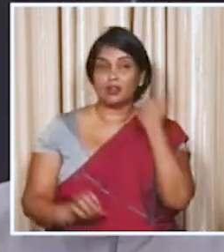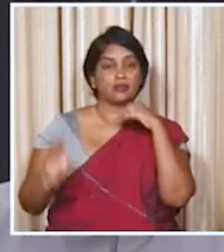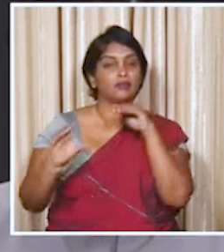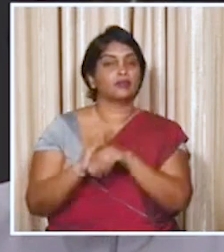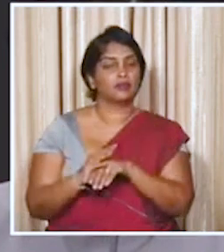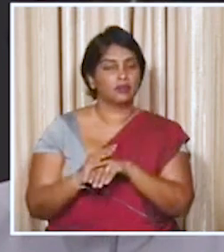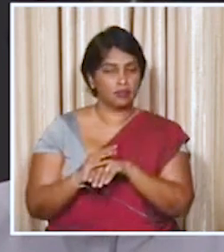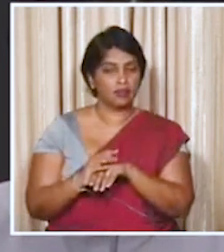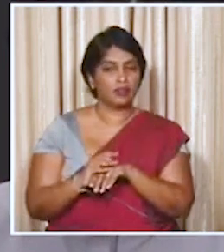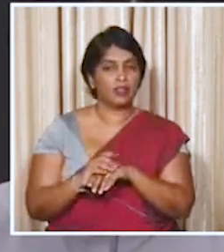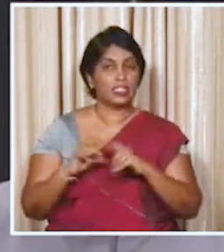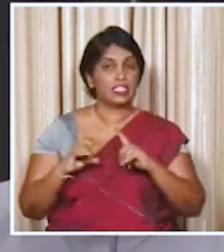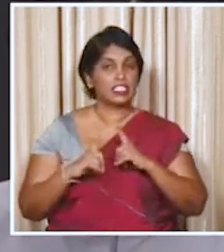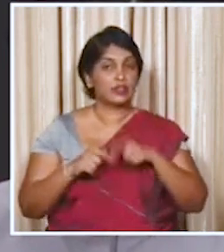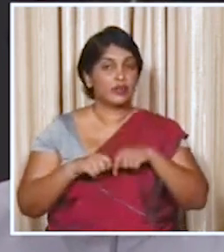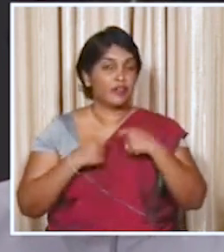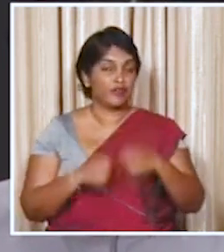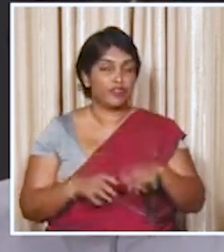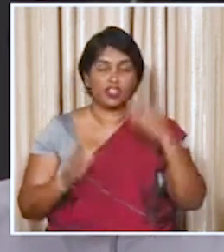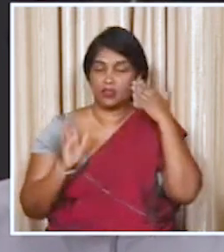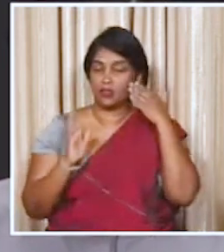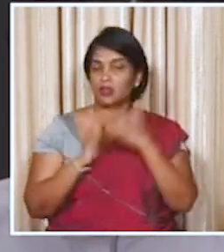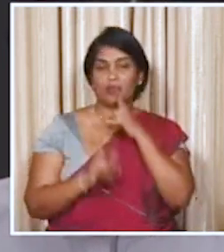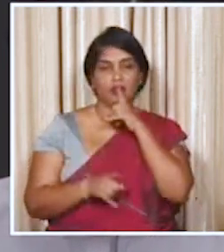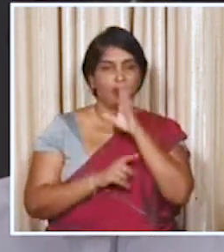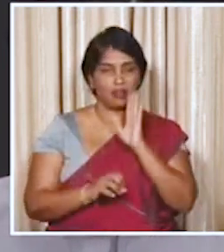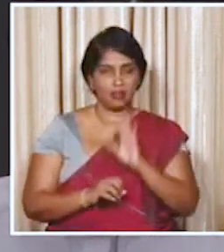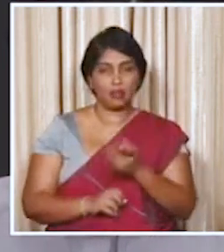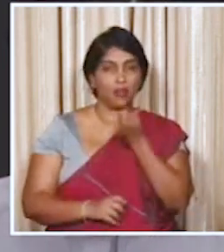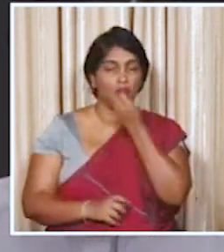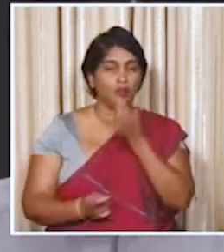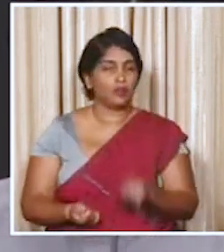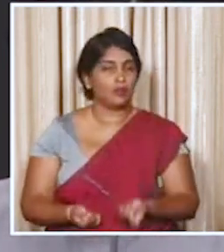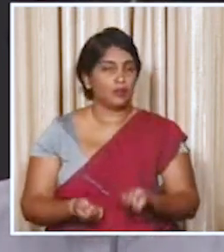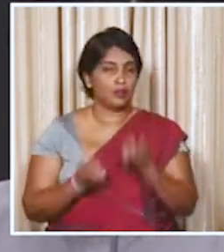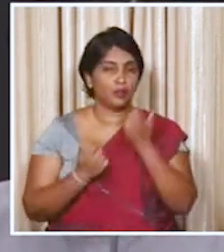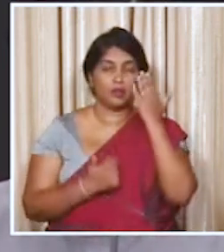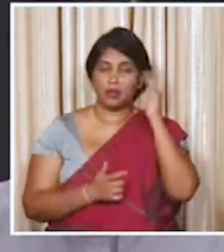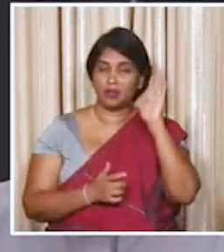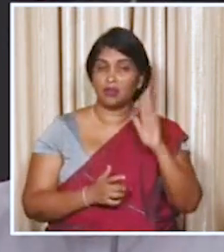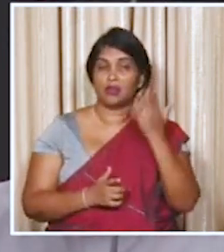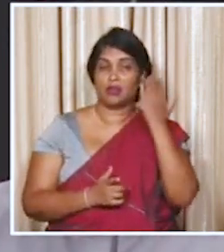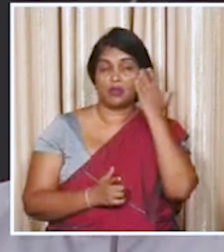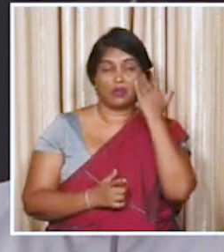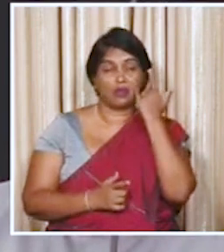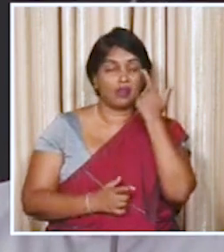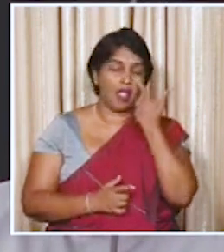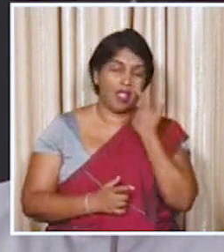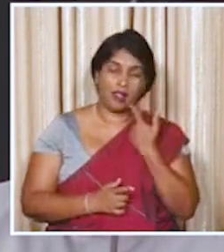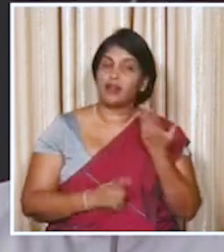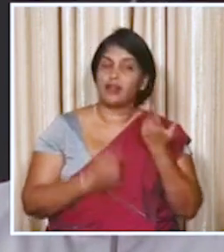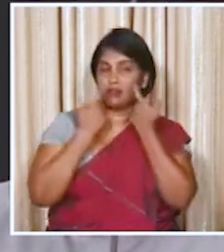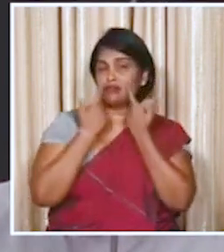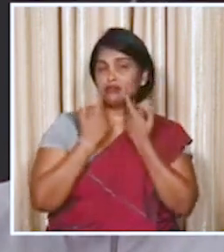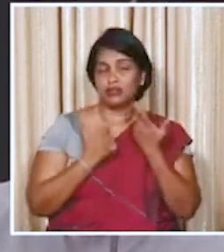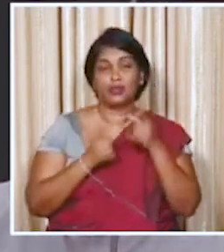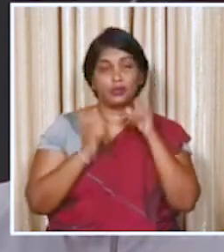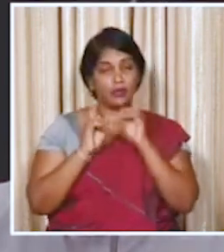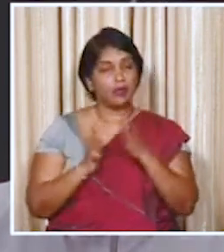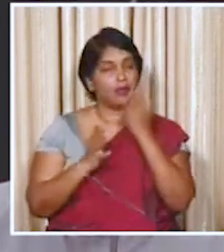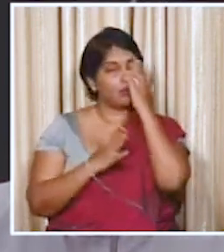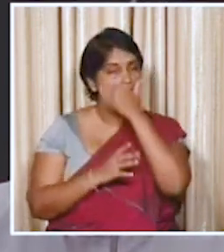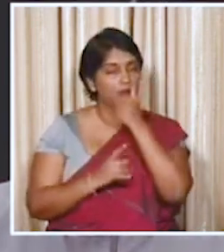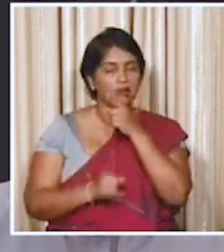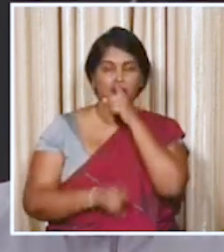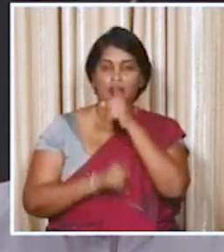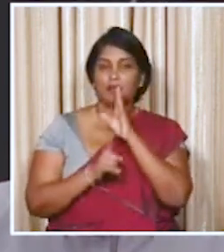ගියාම ජීවන බර ගැන කතා කරනවා අපි දැක්කා. බඩු මිල වැඩි කාන්තාවක්ගේ කාන්තාවන්ට ඇඬෙනවා ඒ කතා අහපුවම. ඔබතුමියලා බොහොම ලස්සනට ඒ